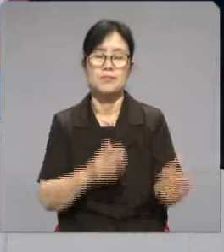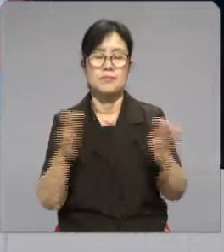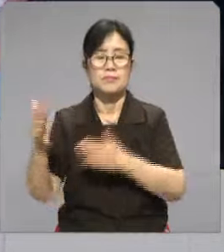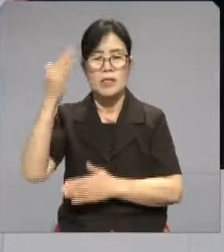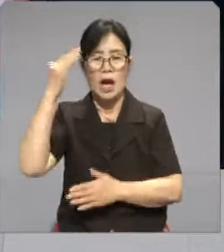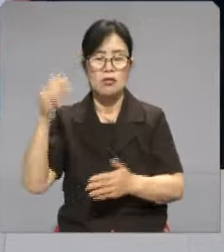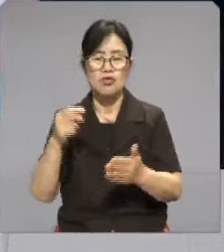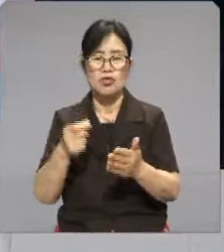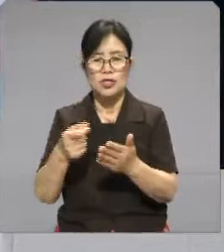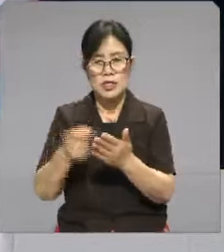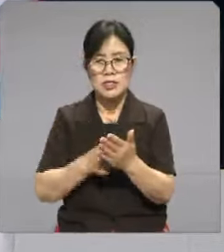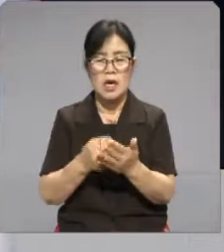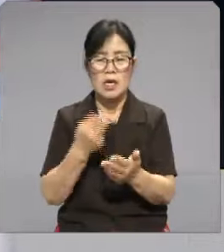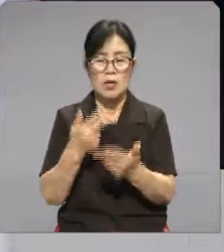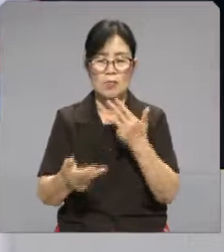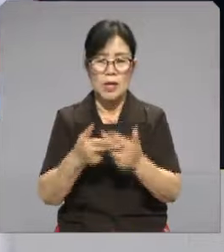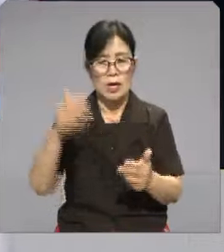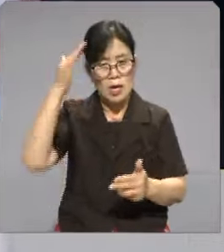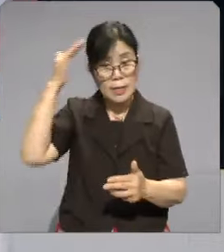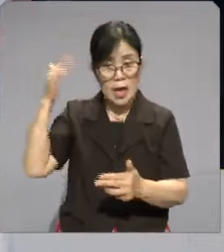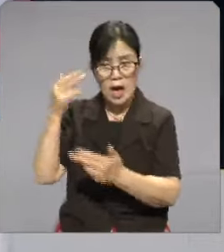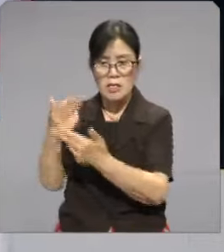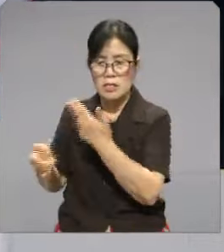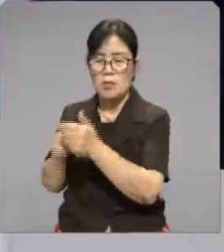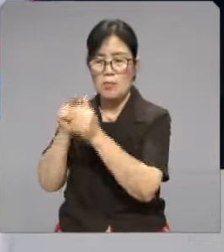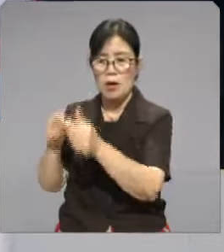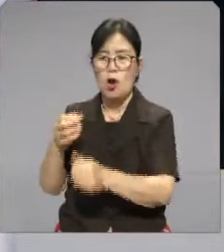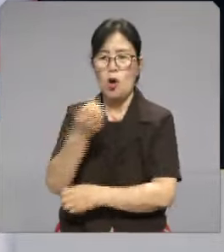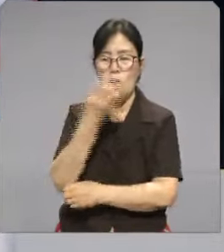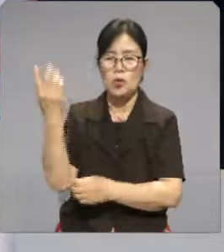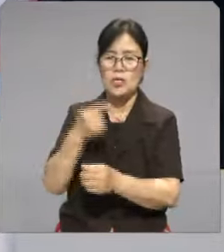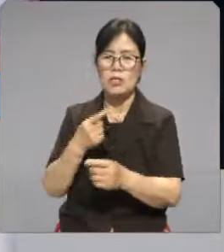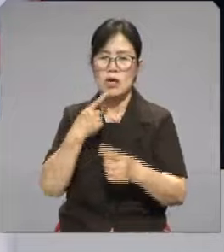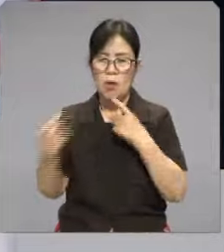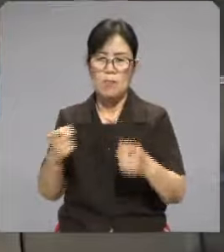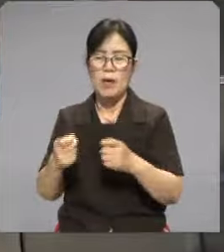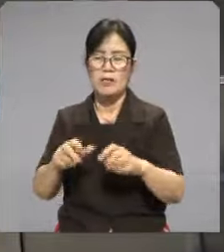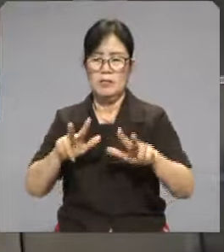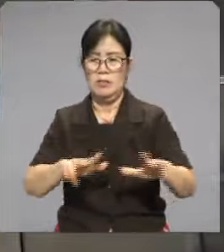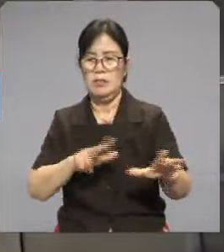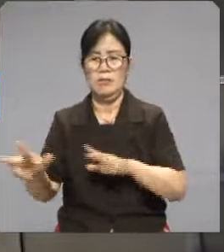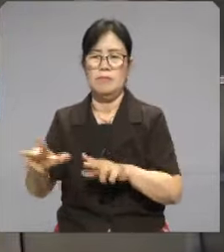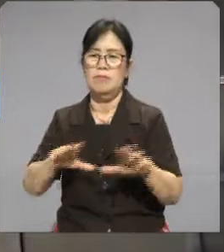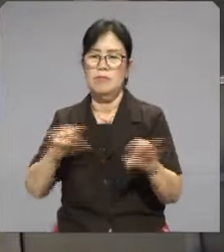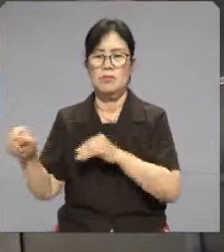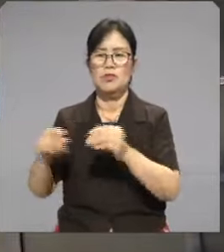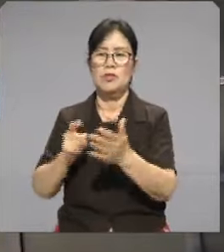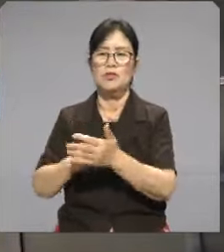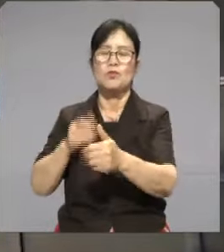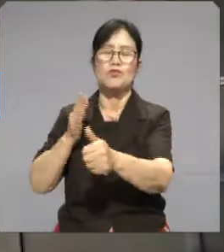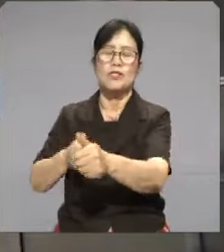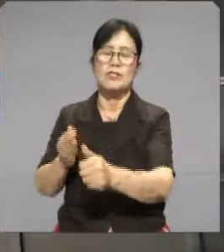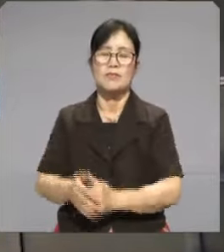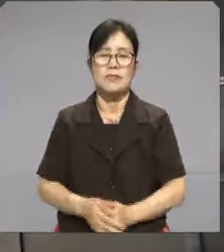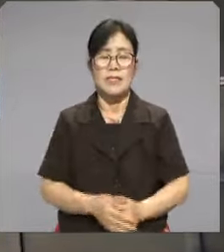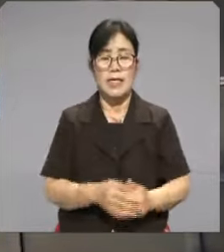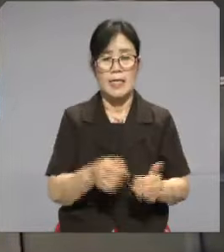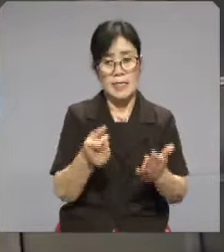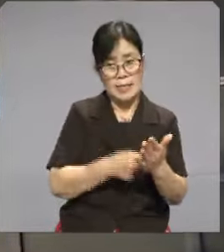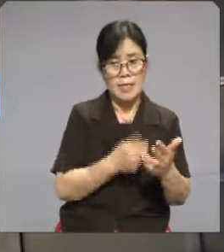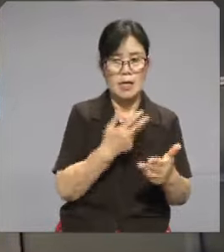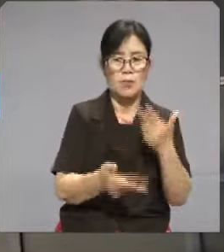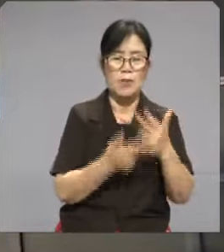한국 기자 협회가 대한의사 협회를 향해 언론을 상대로 한 겁박을 당장 멈추라고 촉구했습니다 기자 협회는